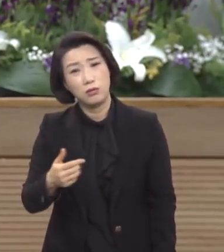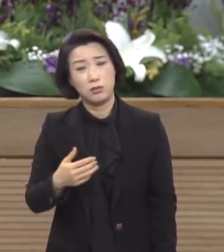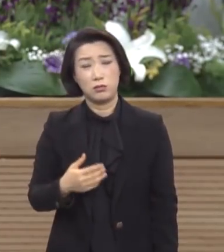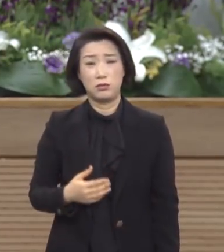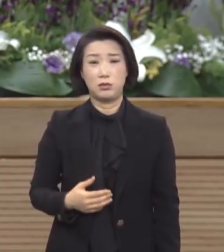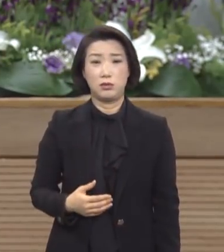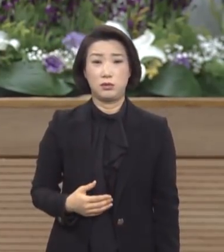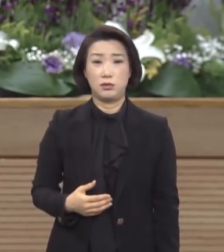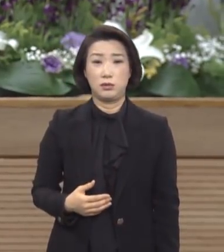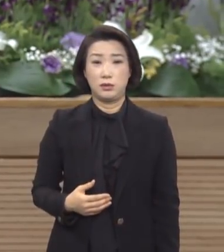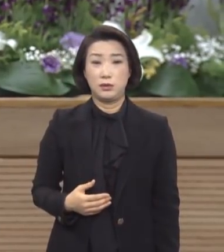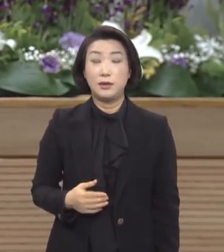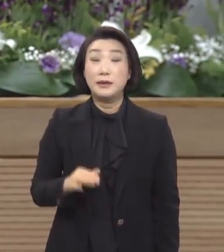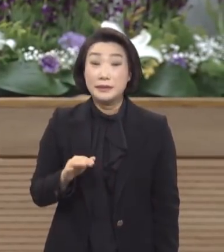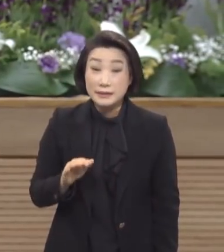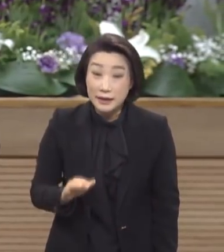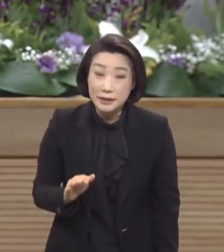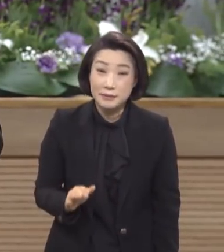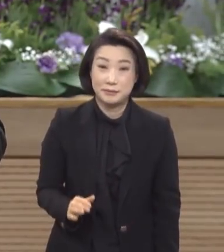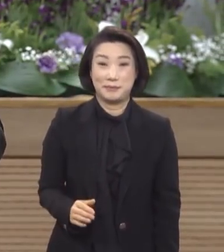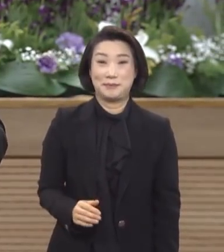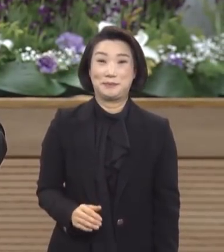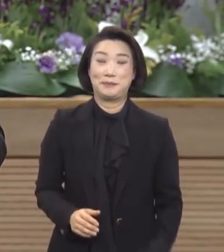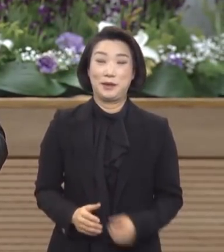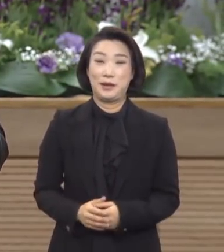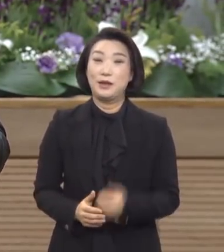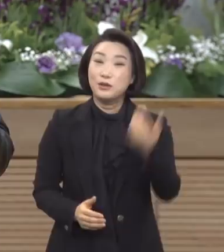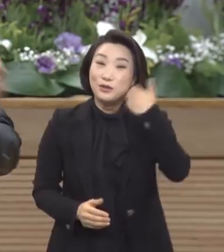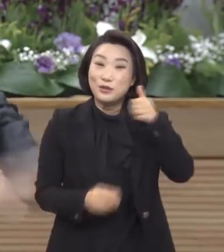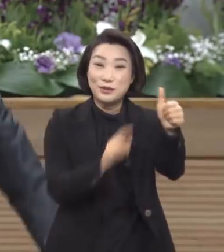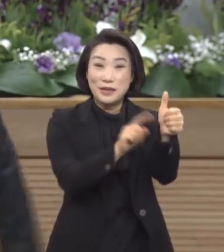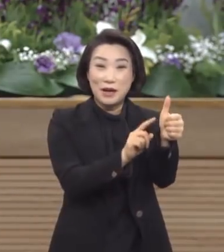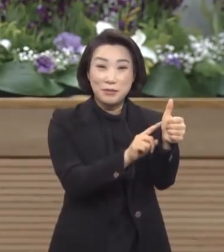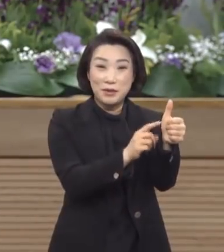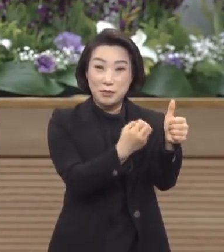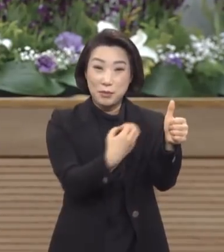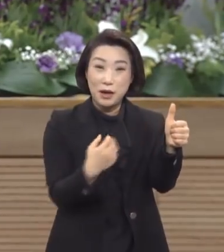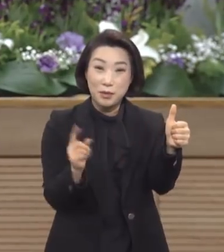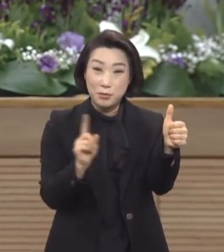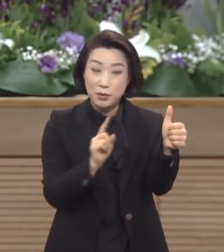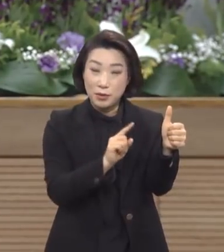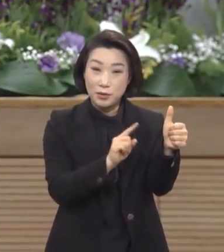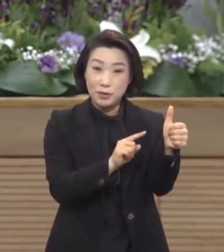어마어마합니다. 예, 어떤 사람은